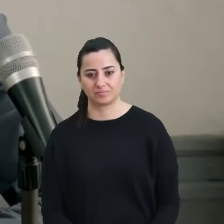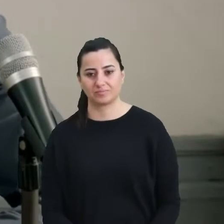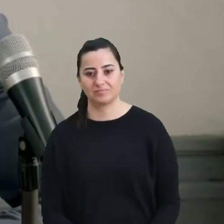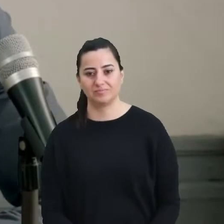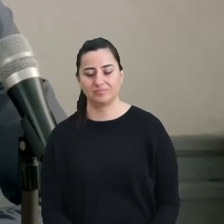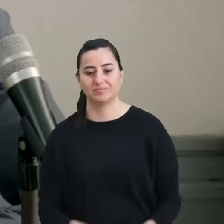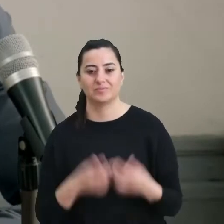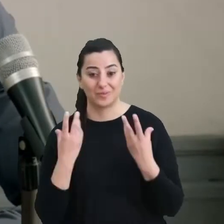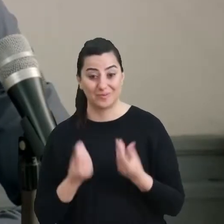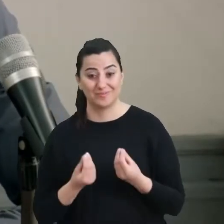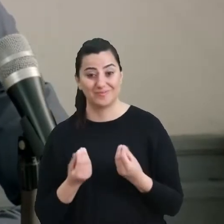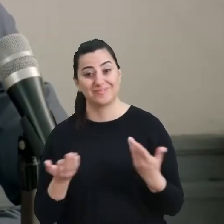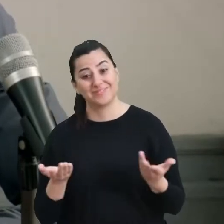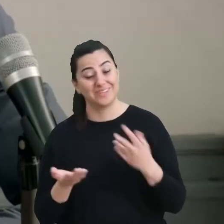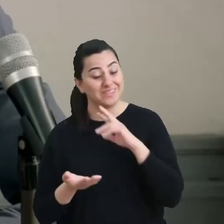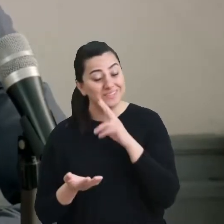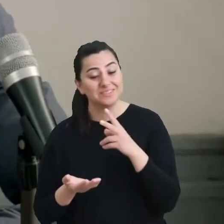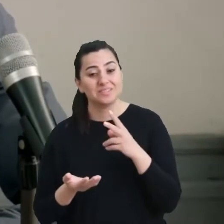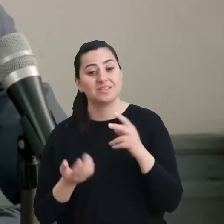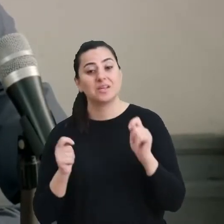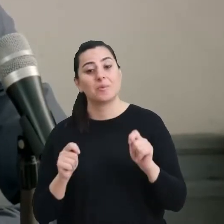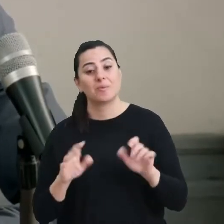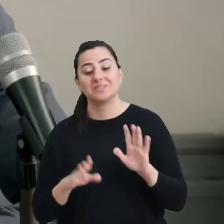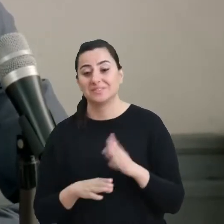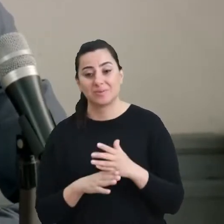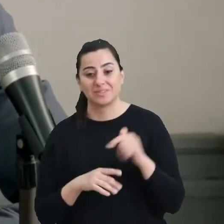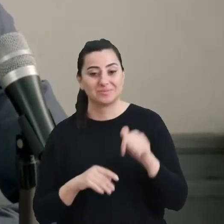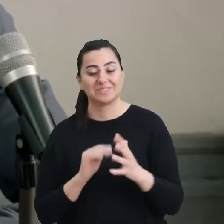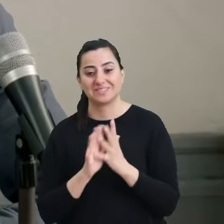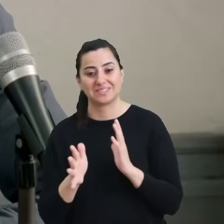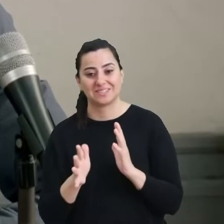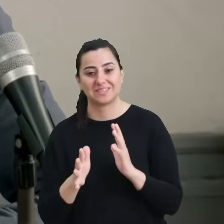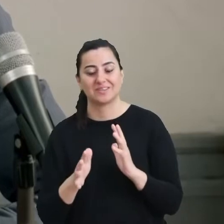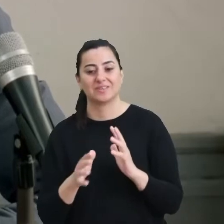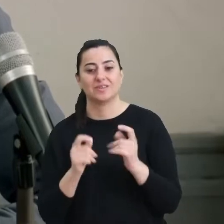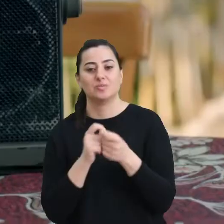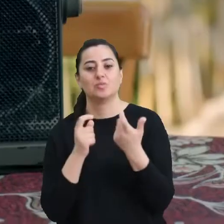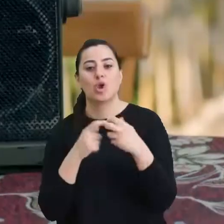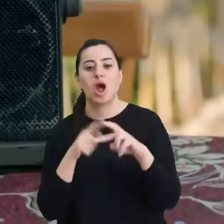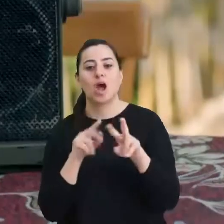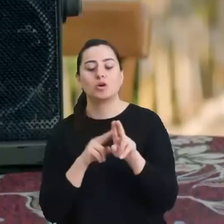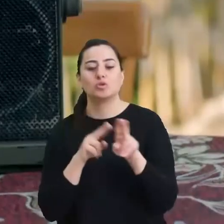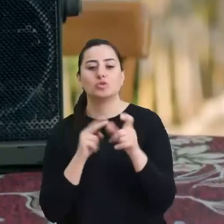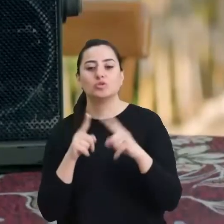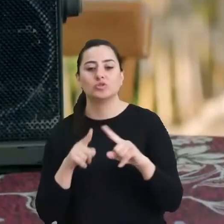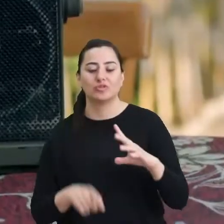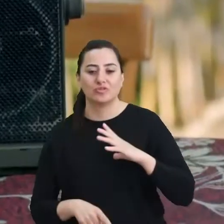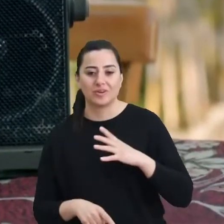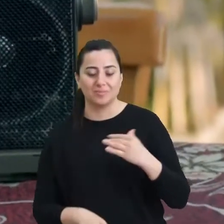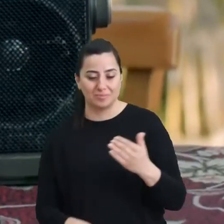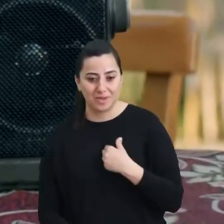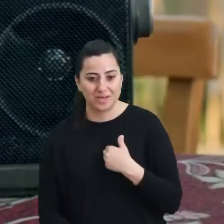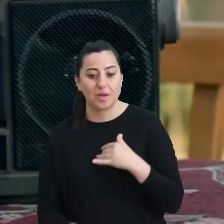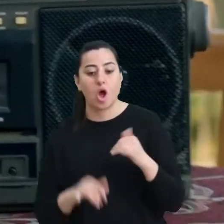Da, işte ne yazık ki çalamayacağız. Çünkü şu anda sırada Burak Gut var. Burak Gut.